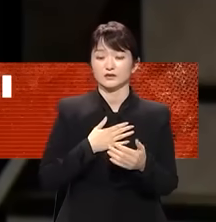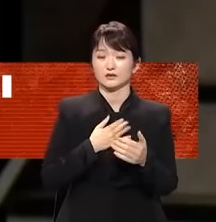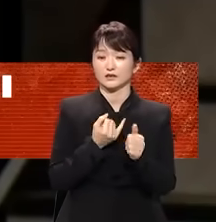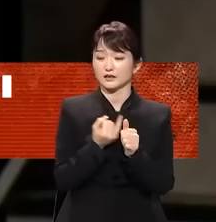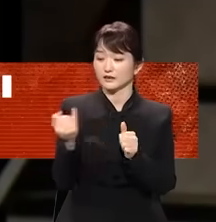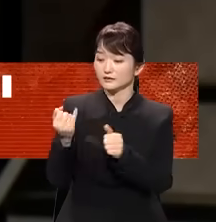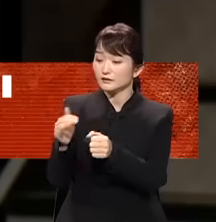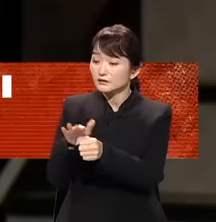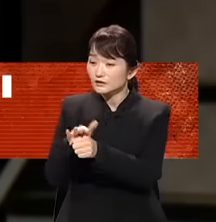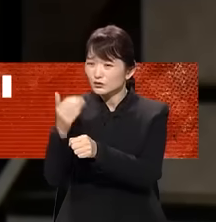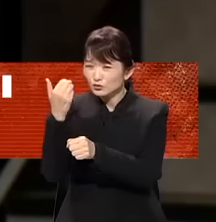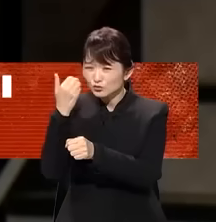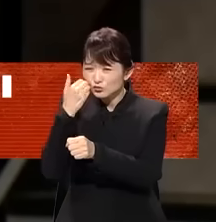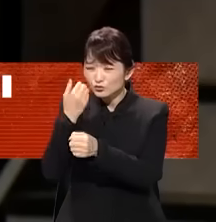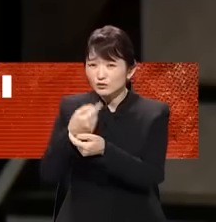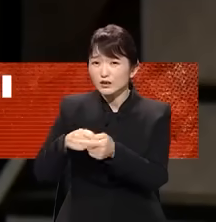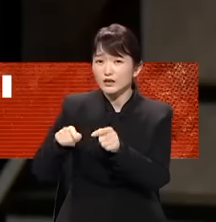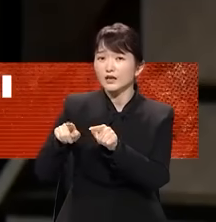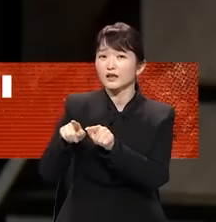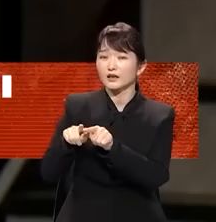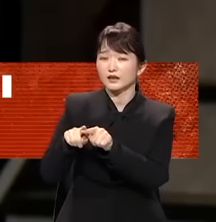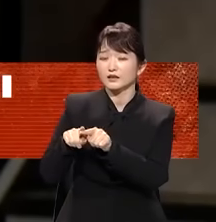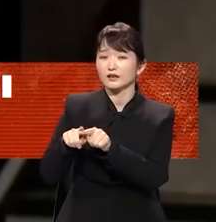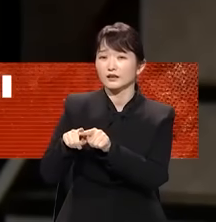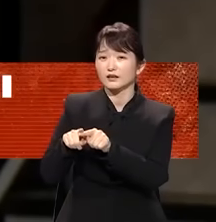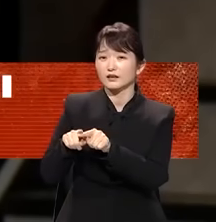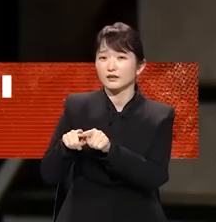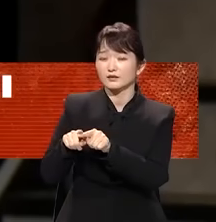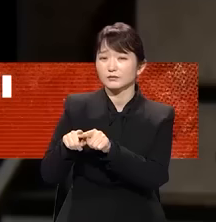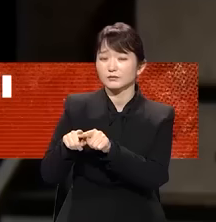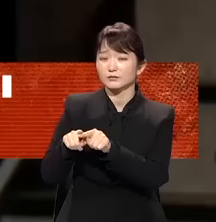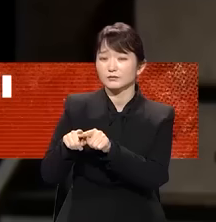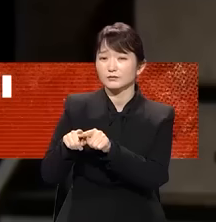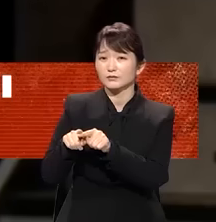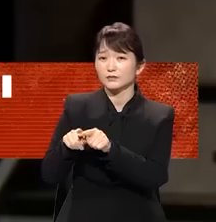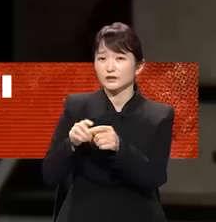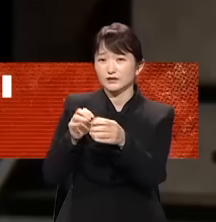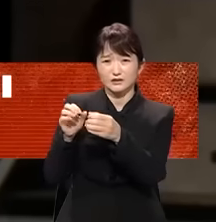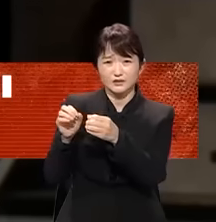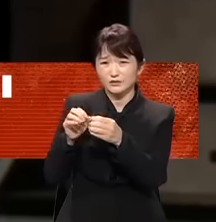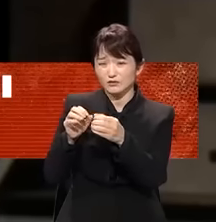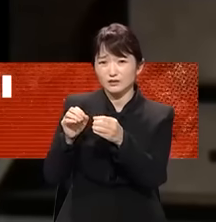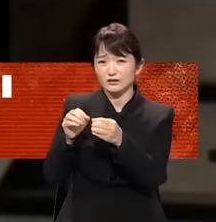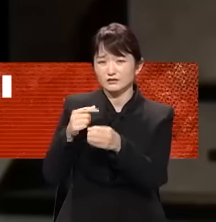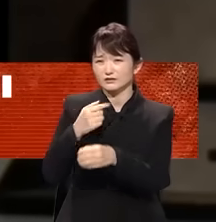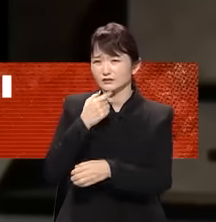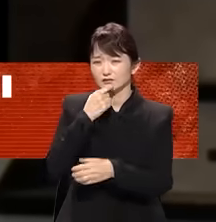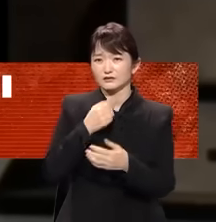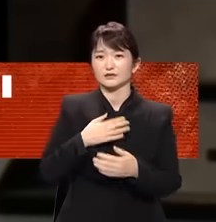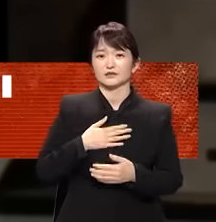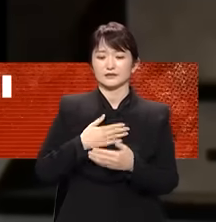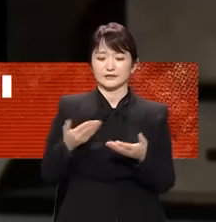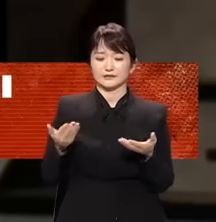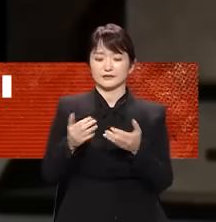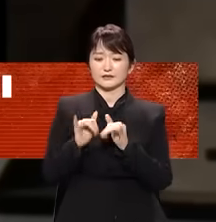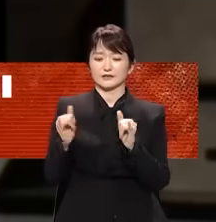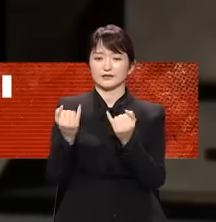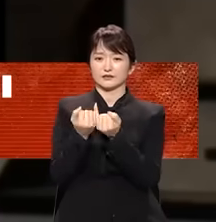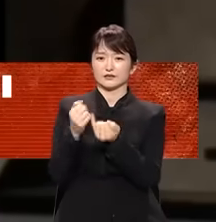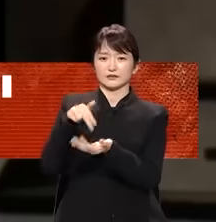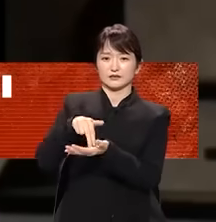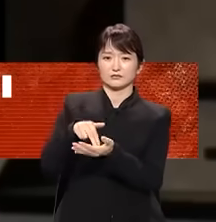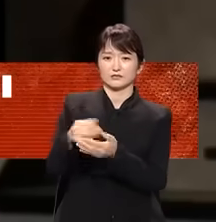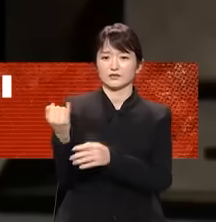공유하는듯한 느낌은 굉장히 기분 나쁘고 불쾌할 수 있습니다 그런데 또 저는 일하는 여성으로서이 여성의